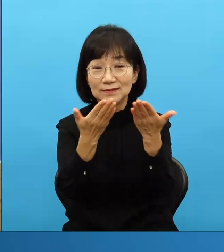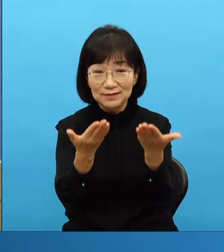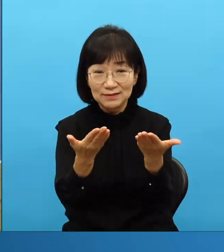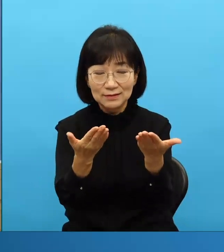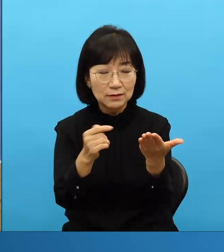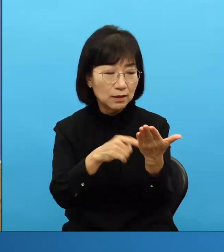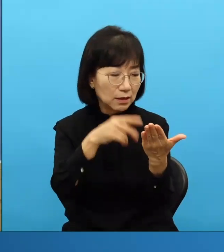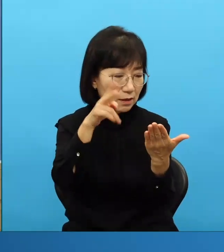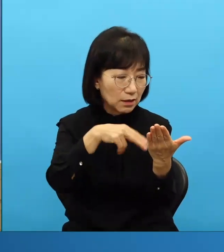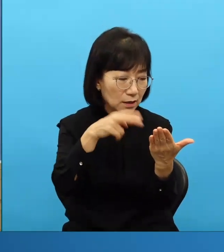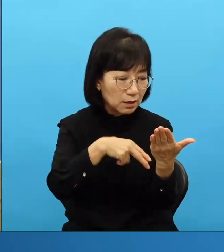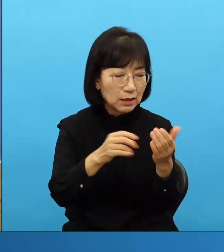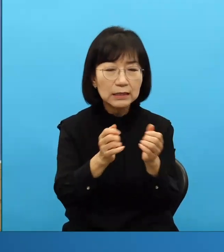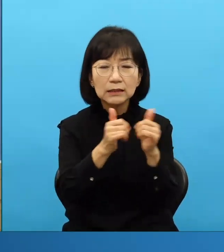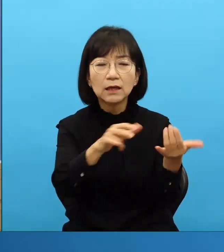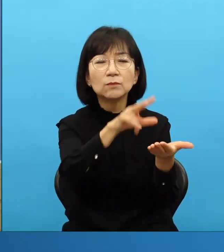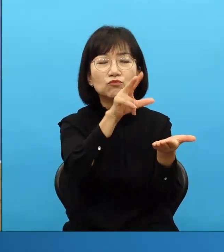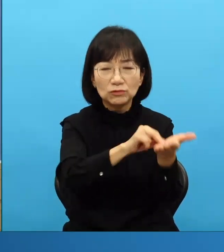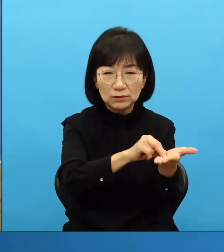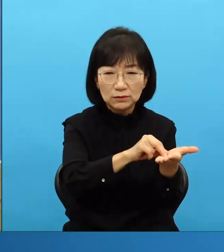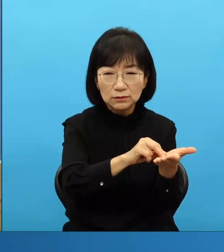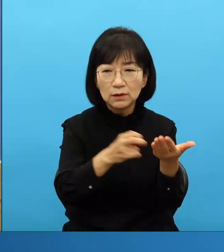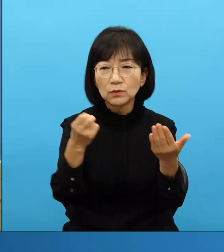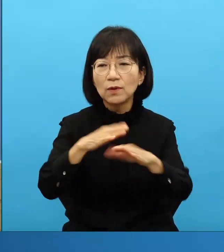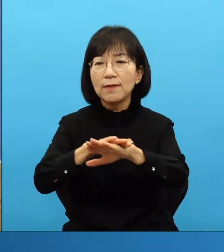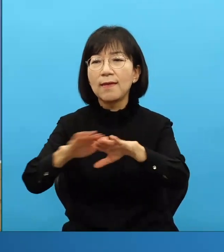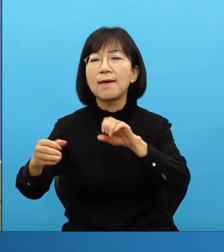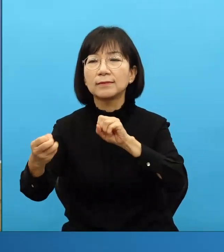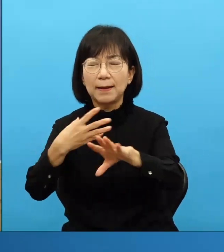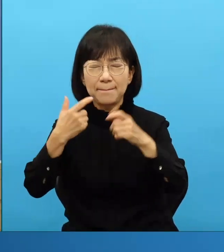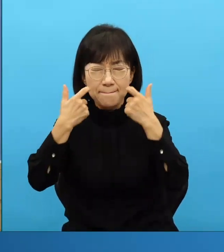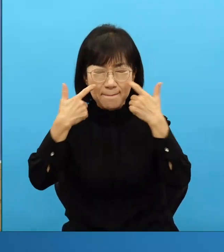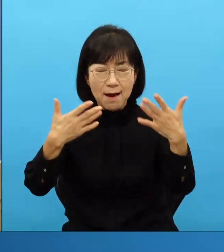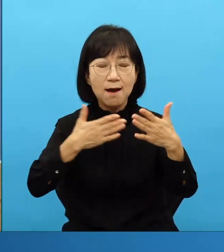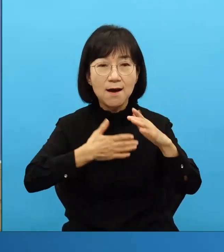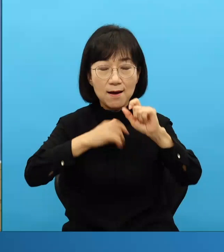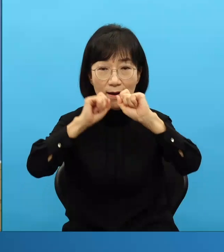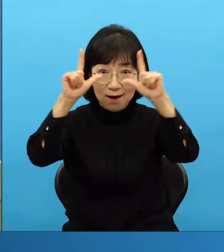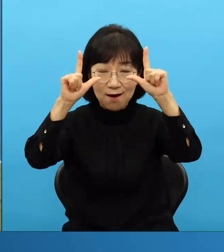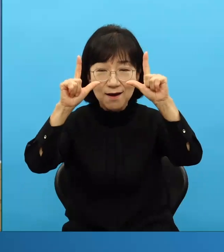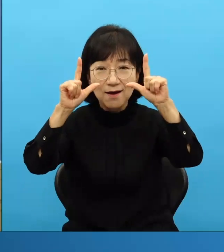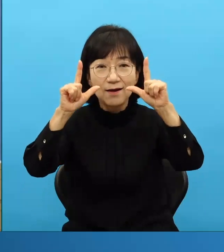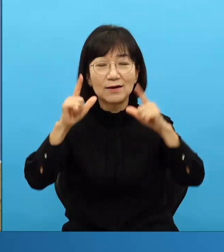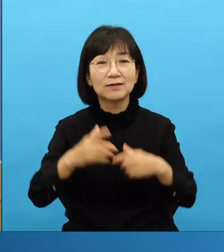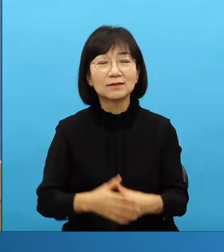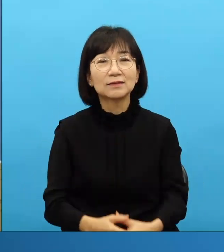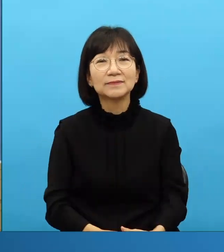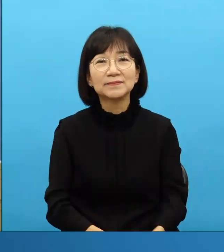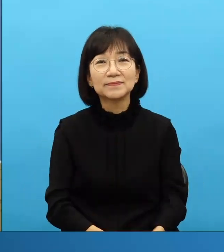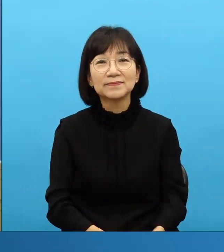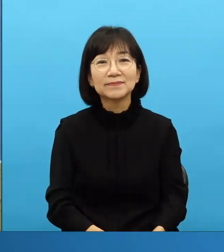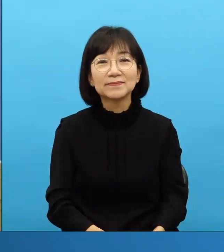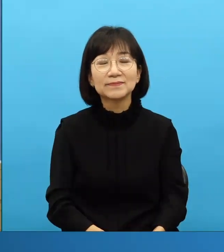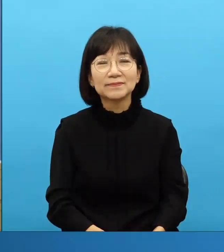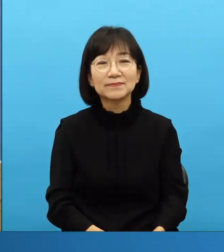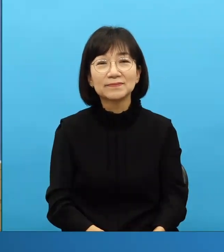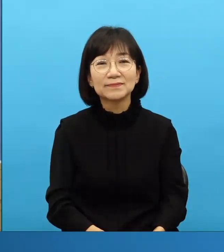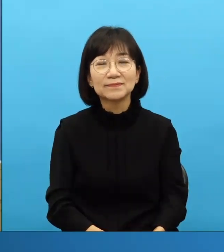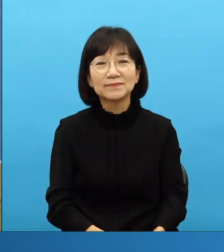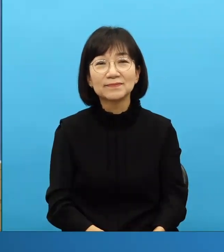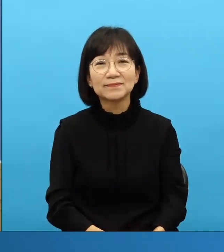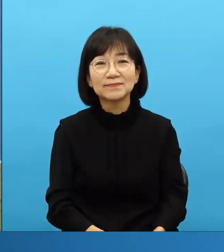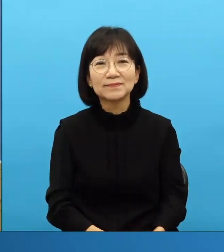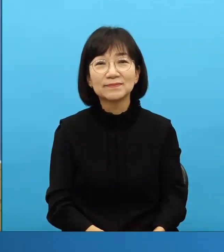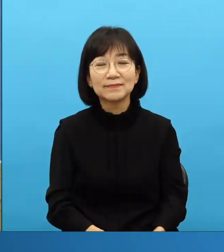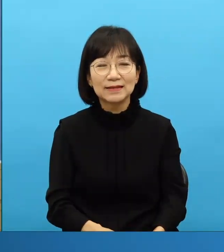문제고 유일한 답이 무엇인지를 알게 되었어요. It is through the Bible that we know what this unique problem of mankind is. 자, as 이미 well as 여러분이 the 잘 unique 알고 answer.